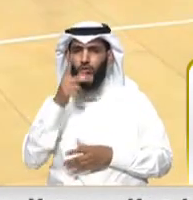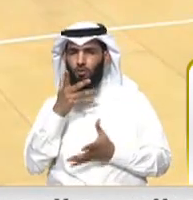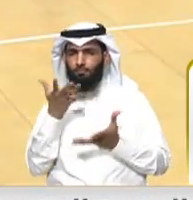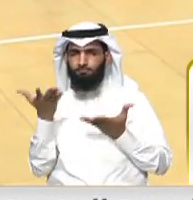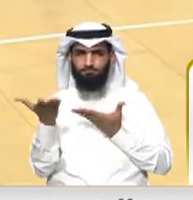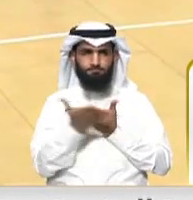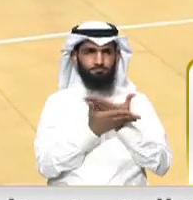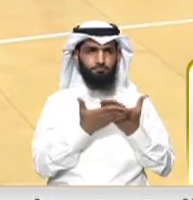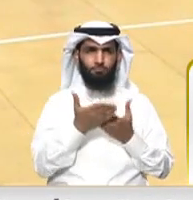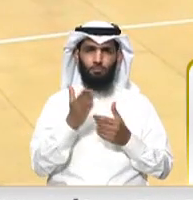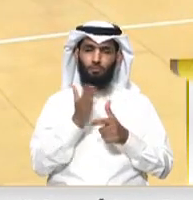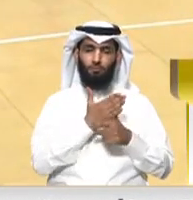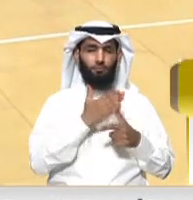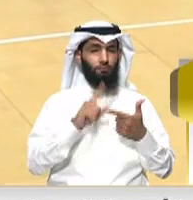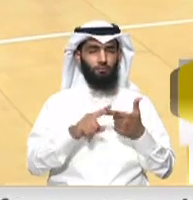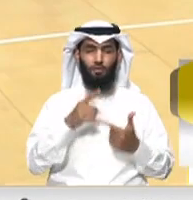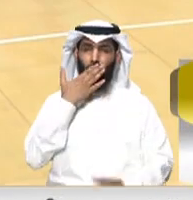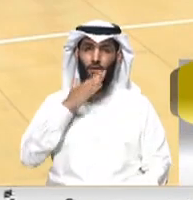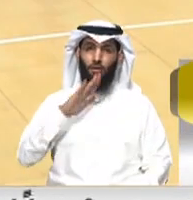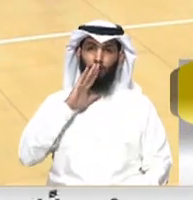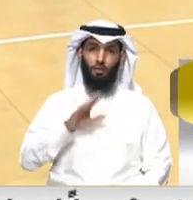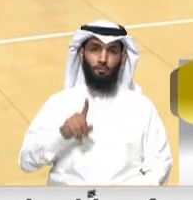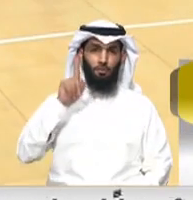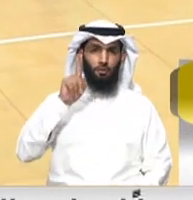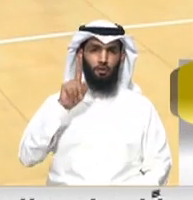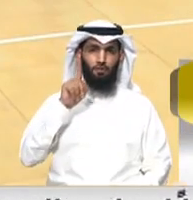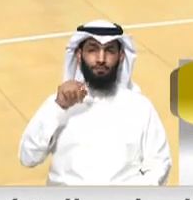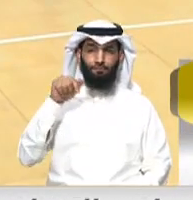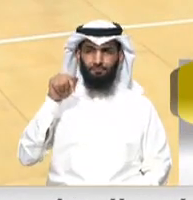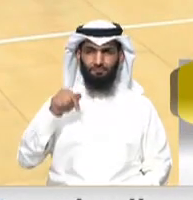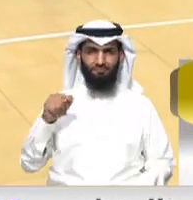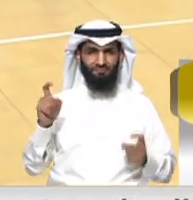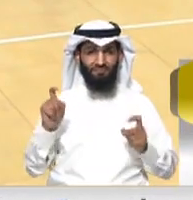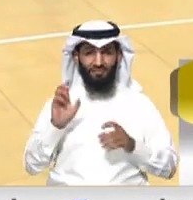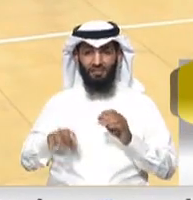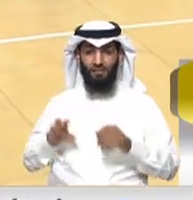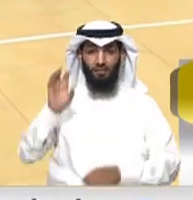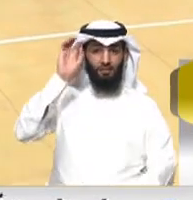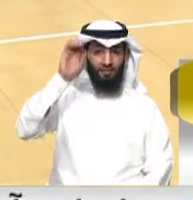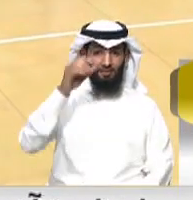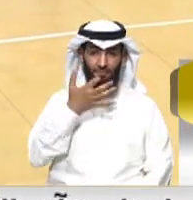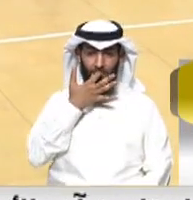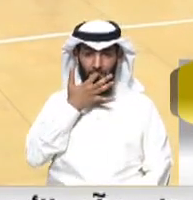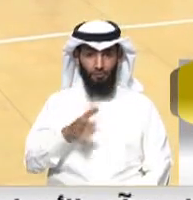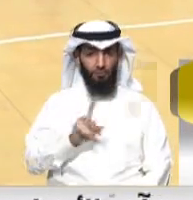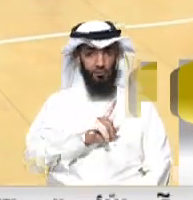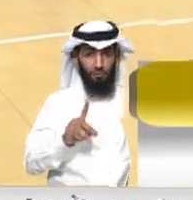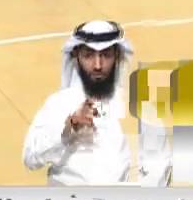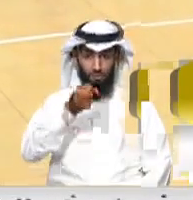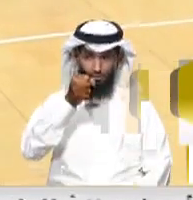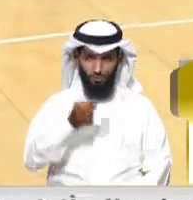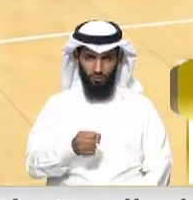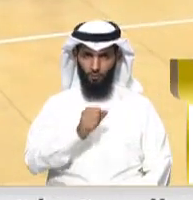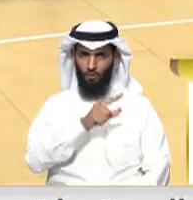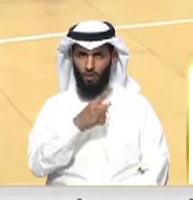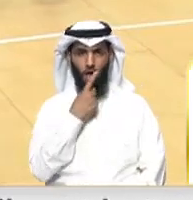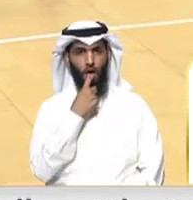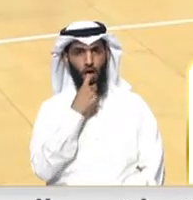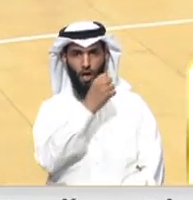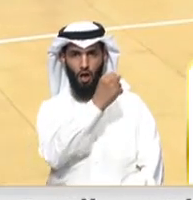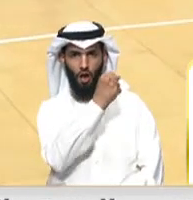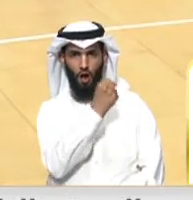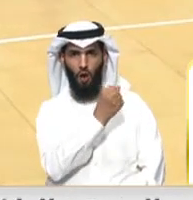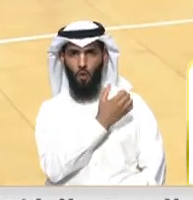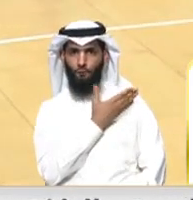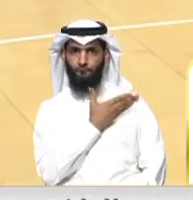الحمد لله على كل حال، مثل ما شفت المباراة ما كانت بسهولة اللي احنا توقعناها. القادسية فريق متعطش